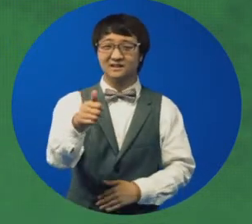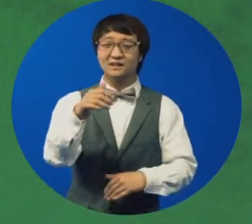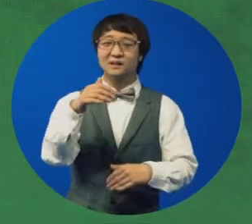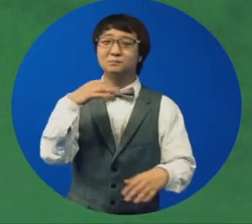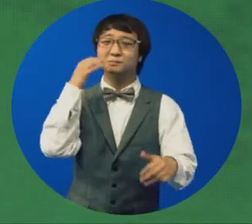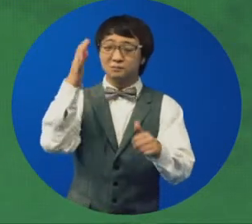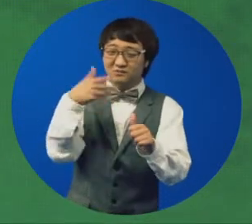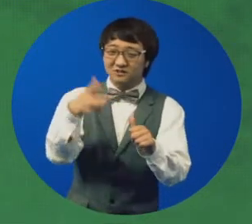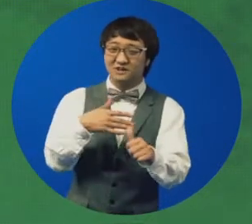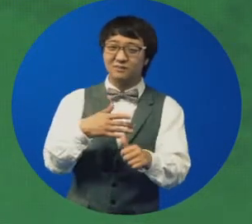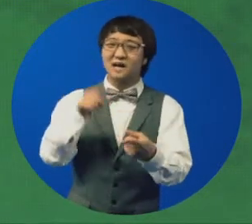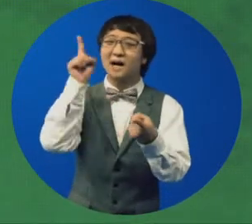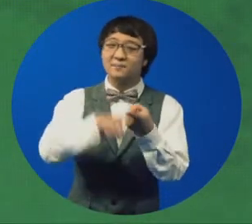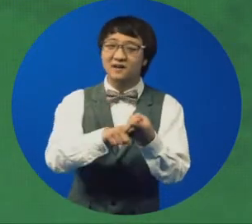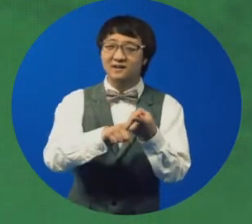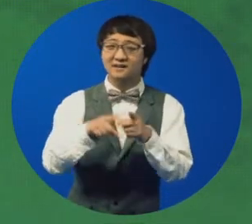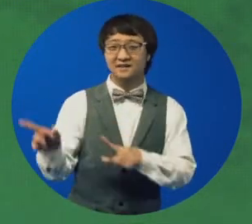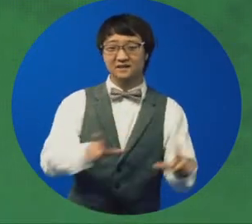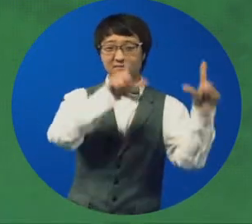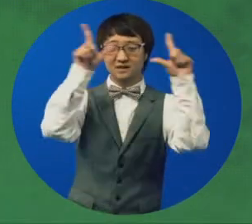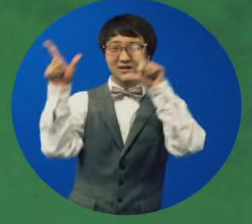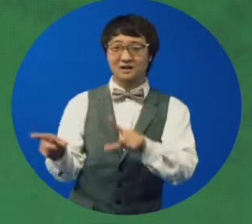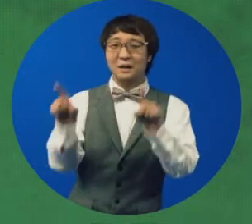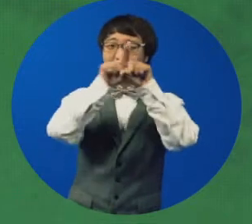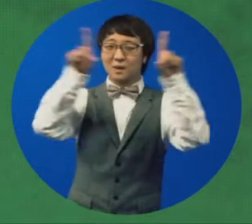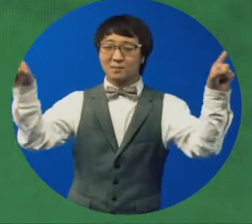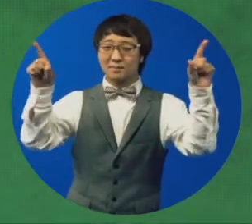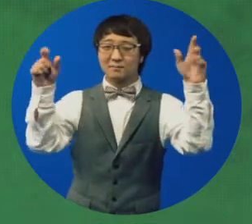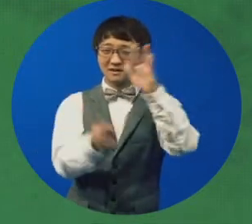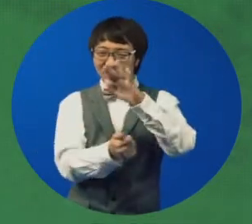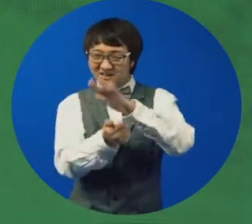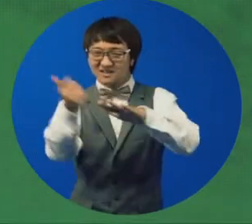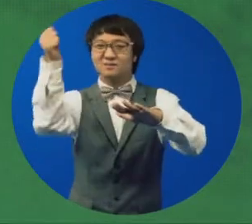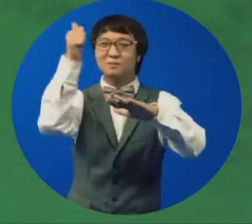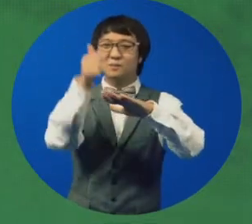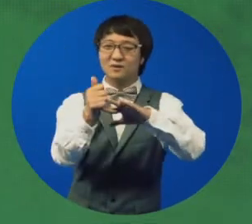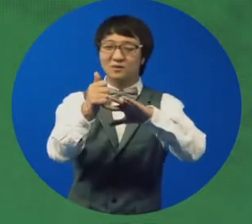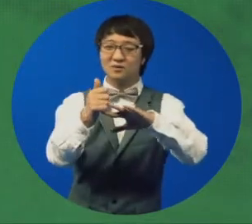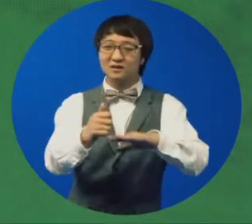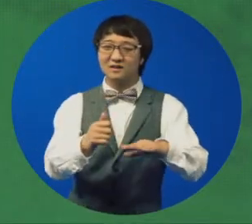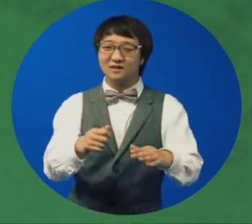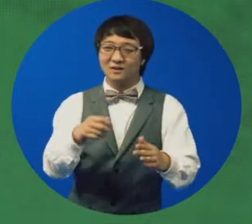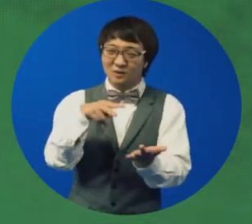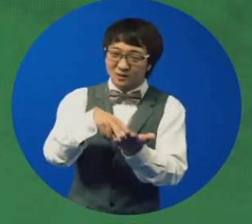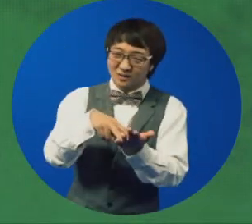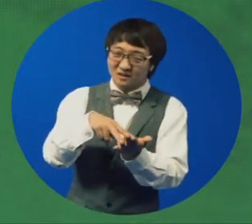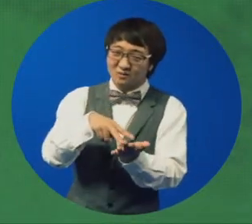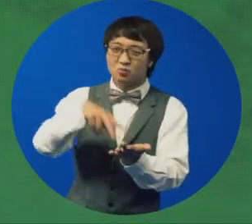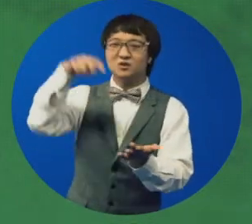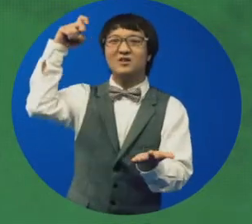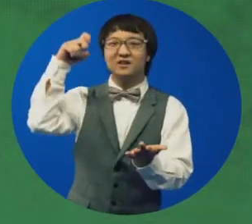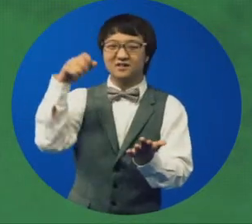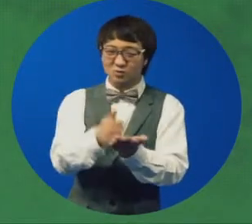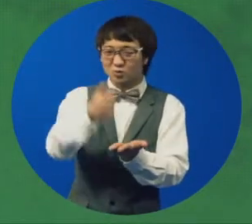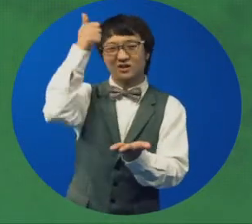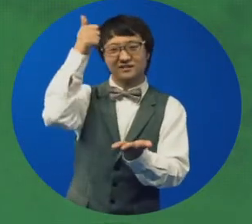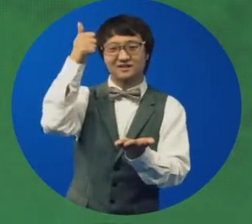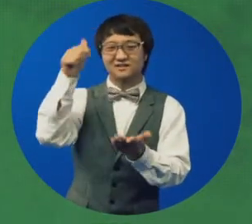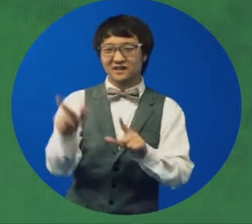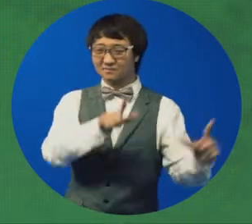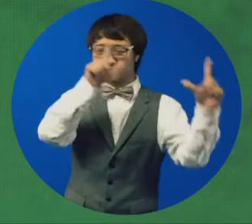삶을 살아갑니다. 평범함을 극복한다고 하는 것은 뛰어난 삶을 산다는 것을 의미하지 않습니다.